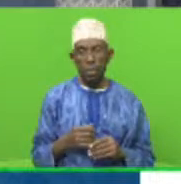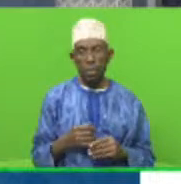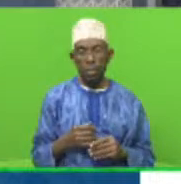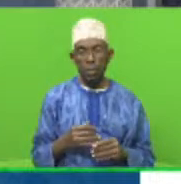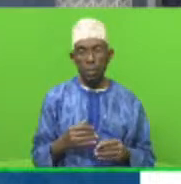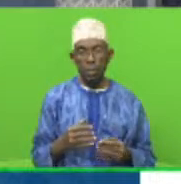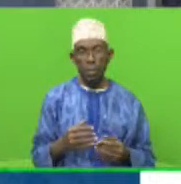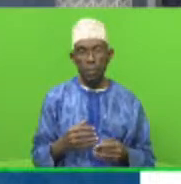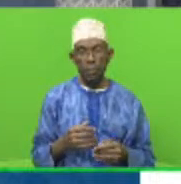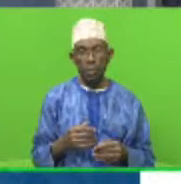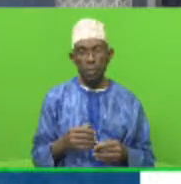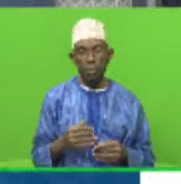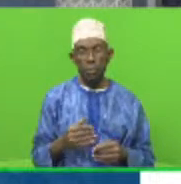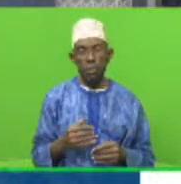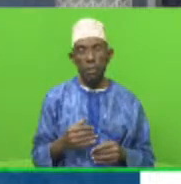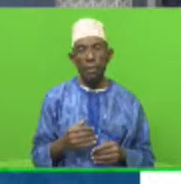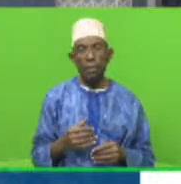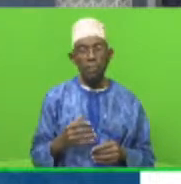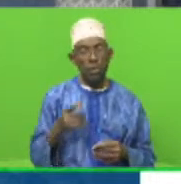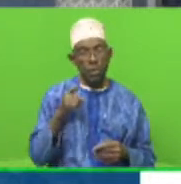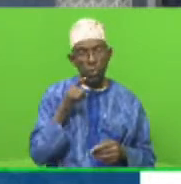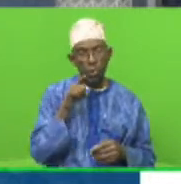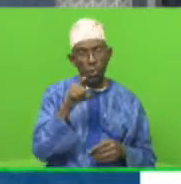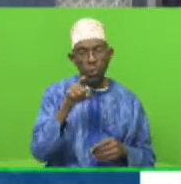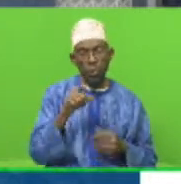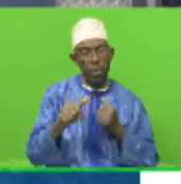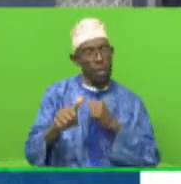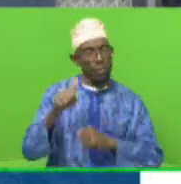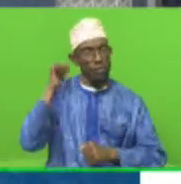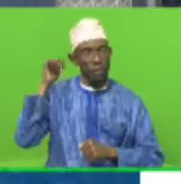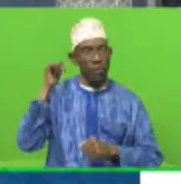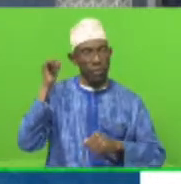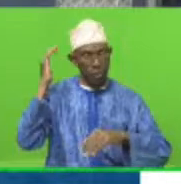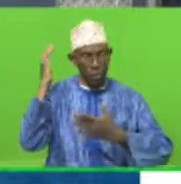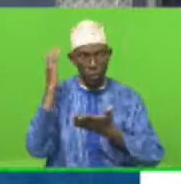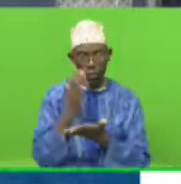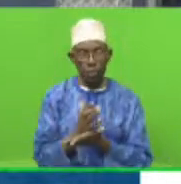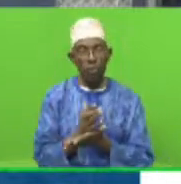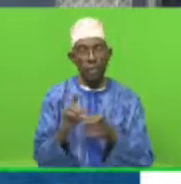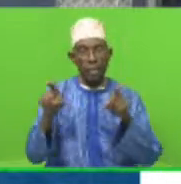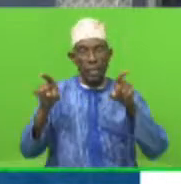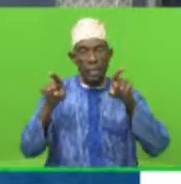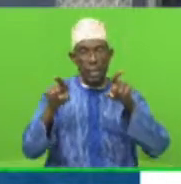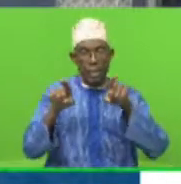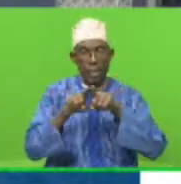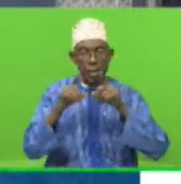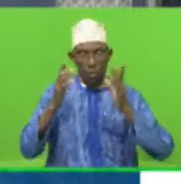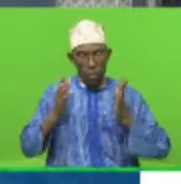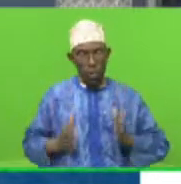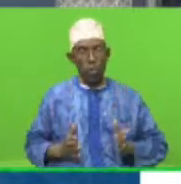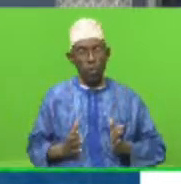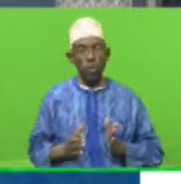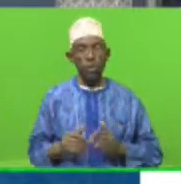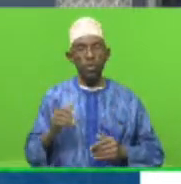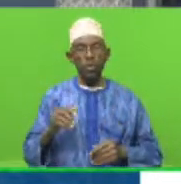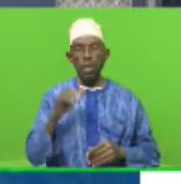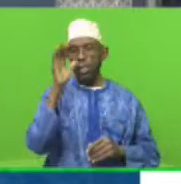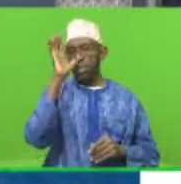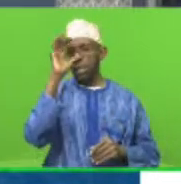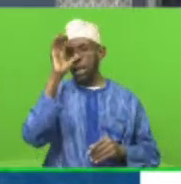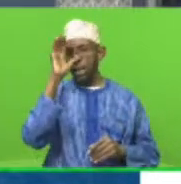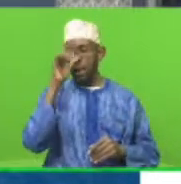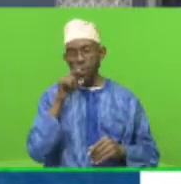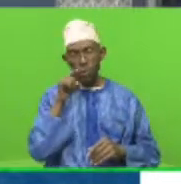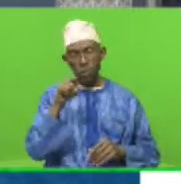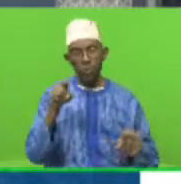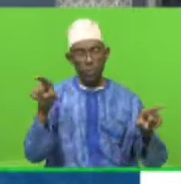وَاسْتَيْقَنَتْهَا أَنفُسُهُمْ. That you deny the truth, yet even your own souls know that you are lying. وَالْعِيَاذُ بِاللَّهِ.